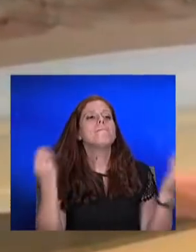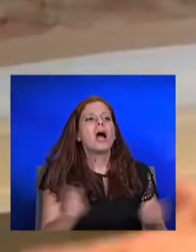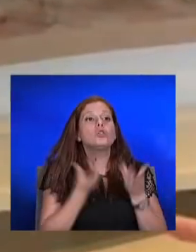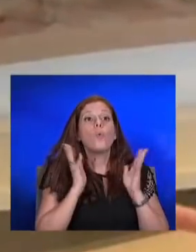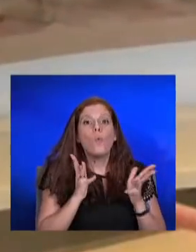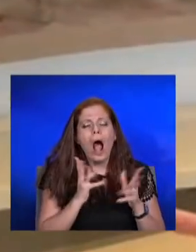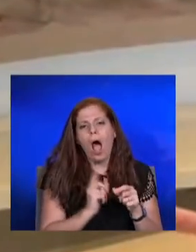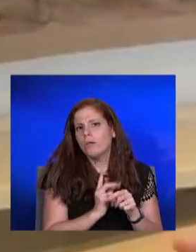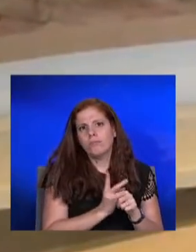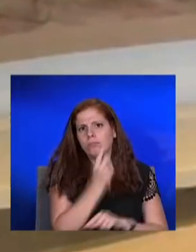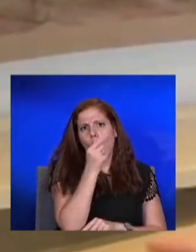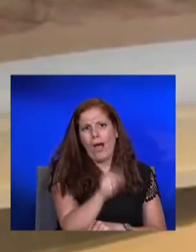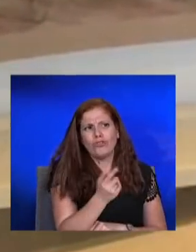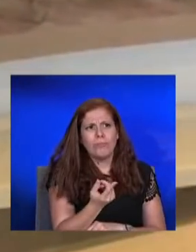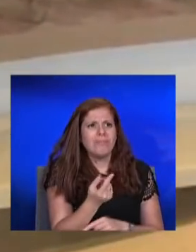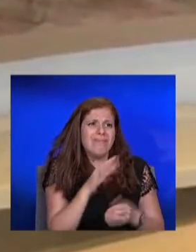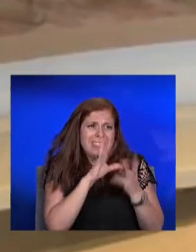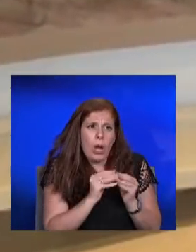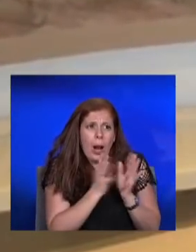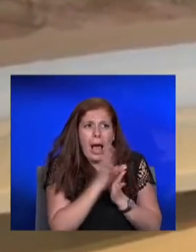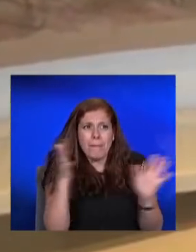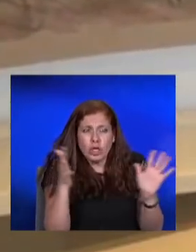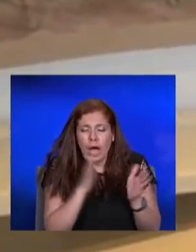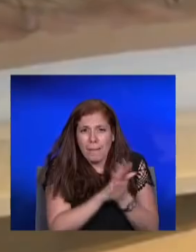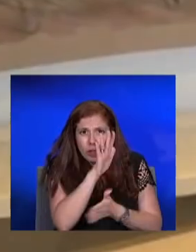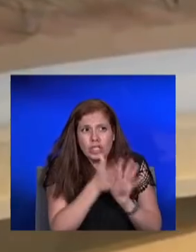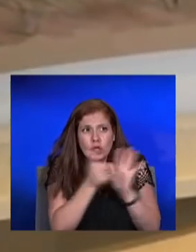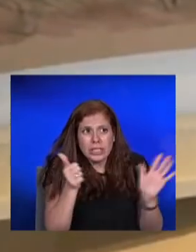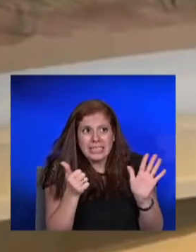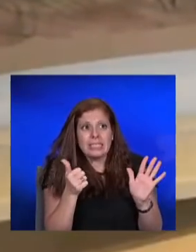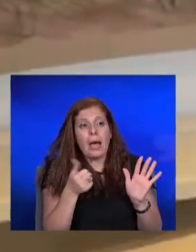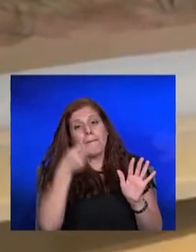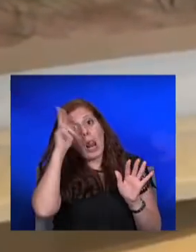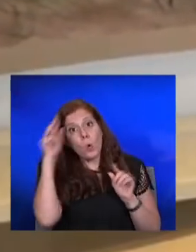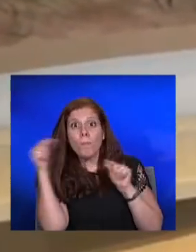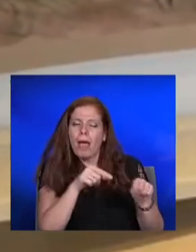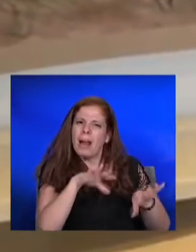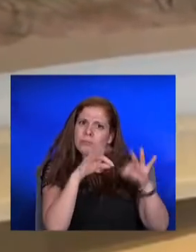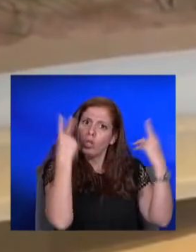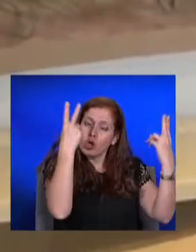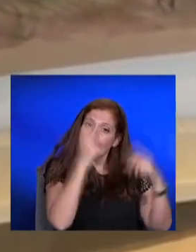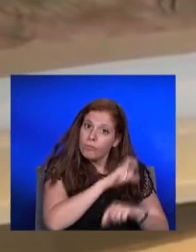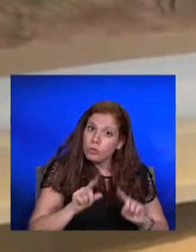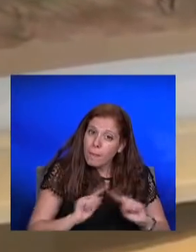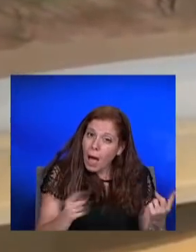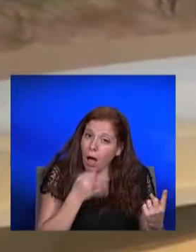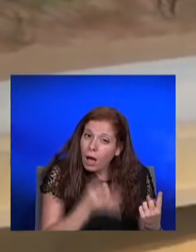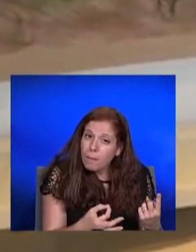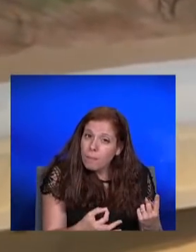16-15 חברים מצעק הליכוד באים להצבעות כאלה חשובות ומאשימים אחרים. אם לא, יתאפסו על עצמם, שישכחו